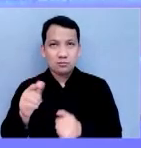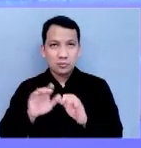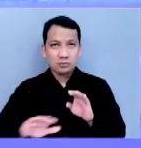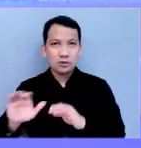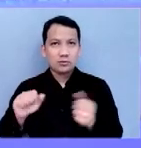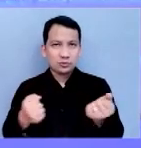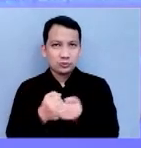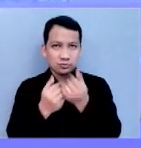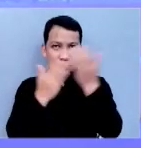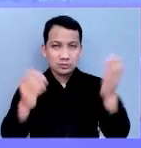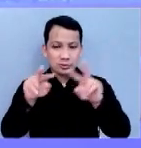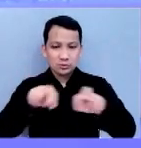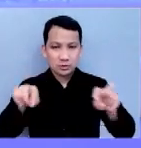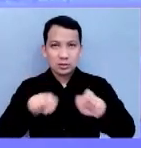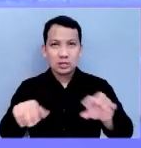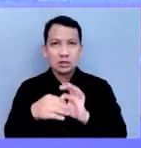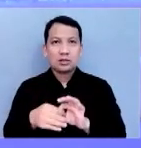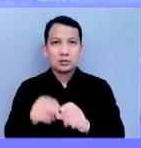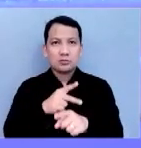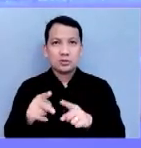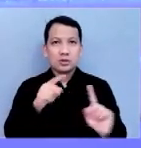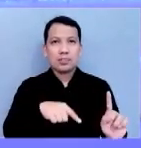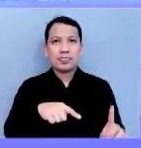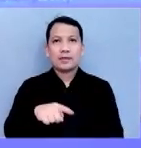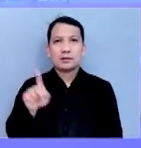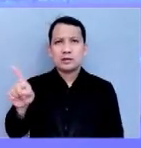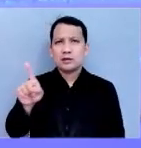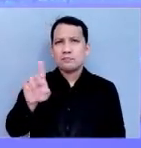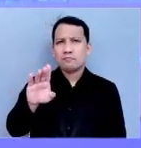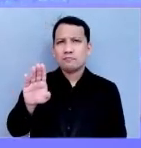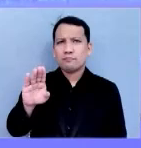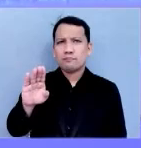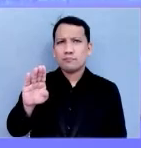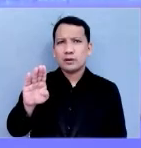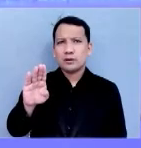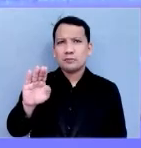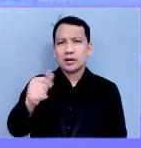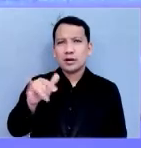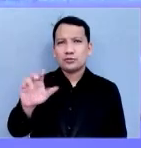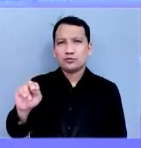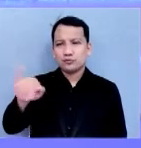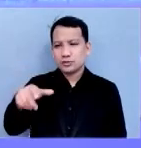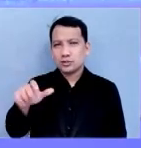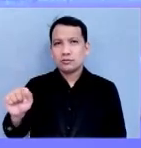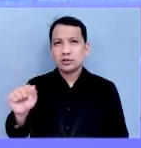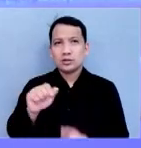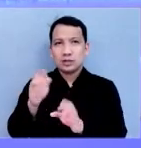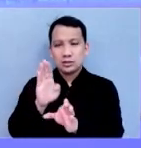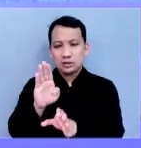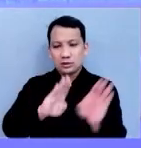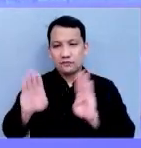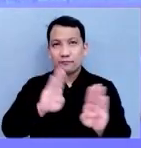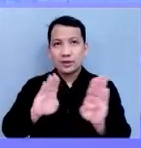Sinuportahan din ang research na yan ni Professor Bao Yu Jiang na isang biologist sa University of Nanjing sa